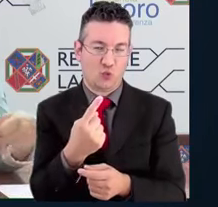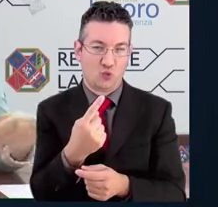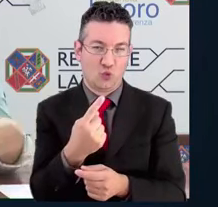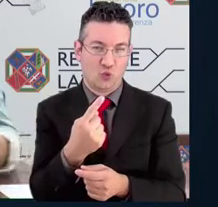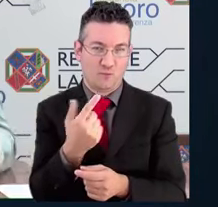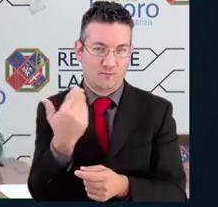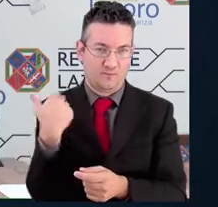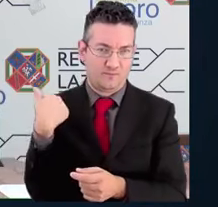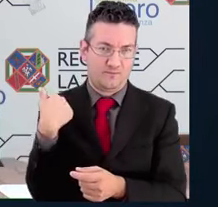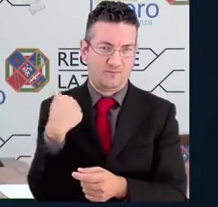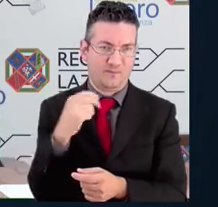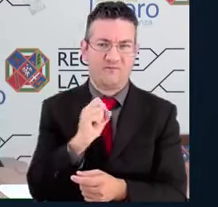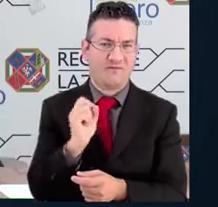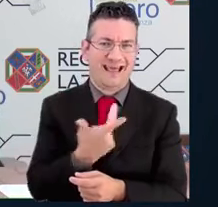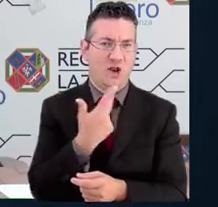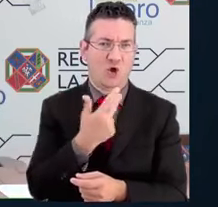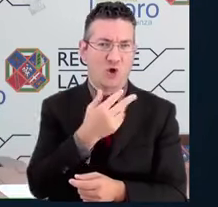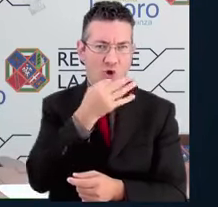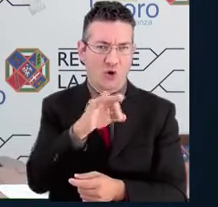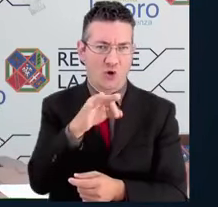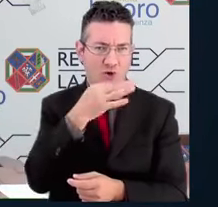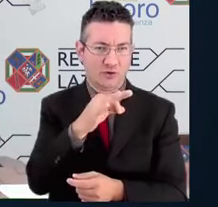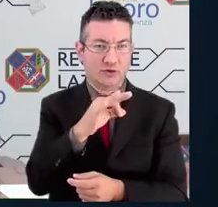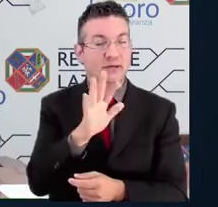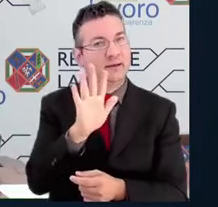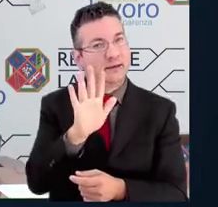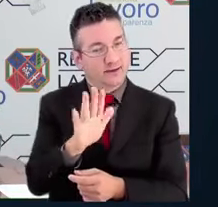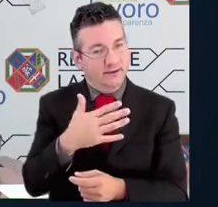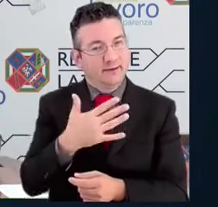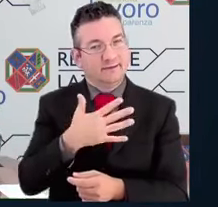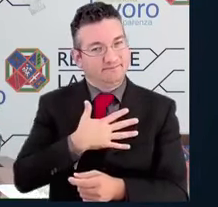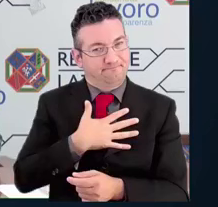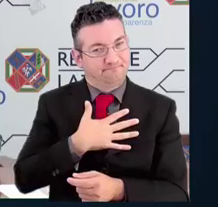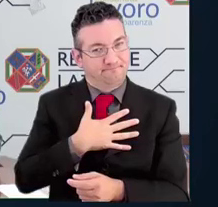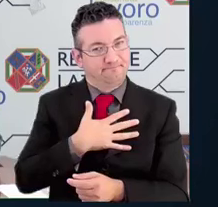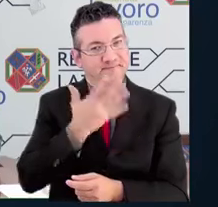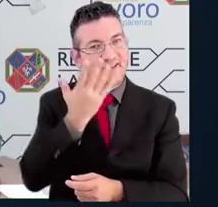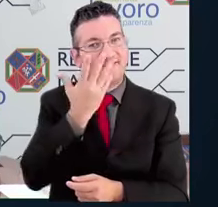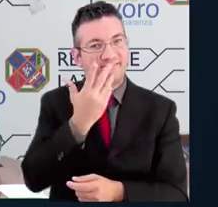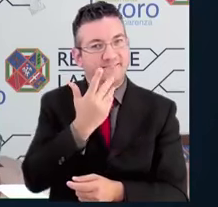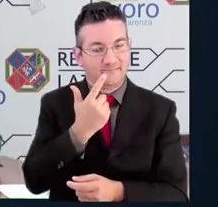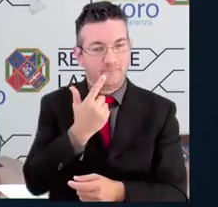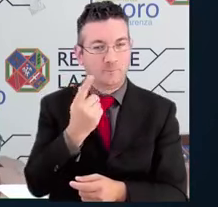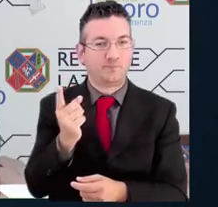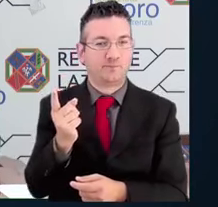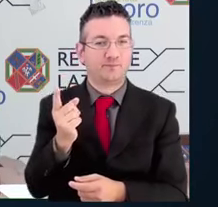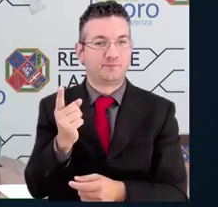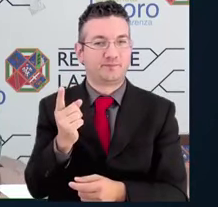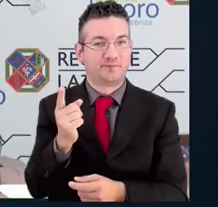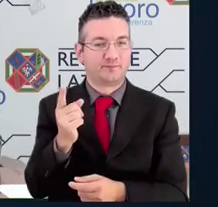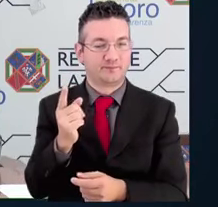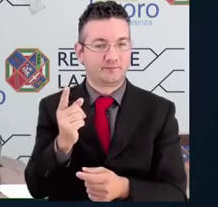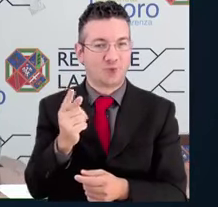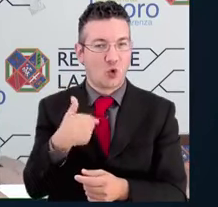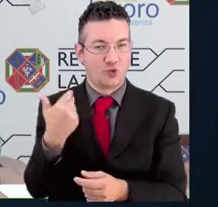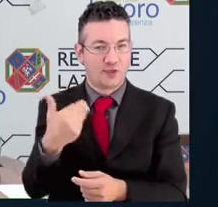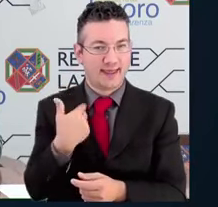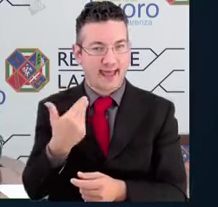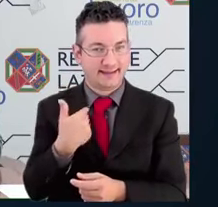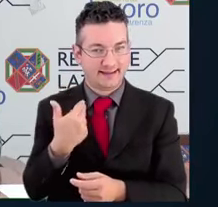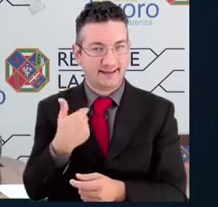molto veloce e mi ha fatto piacere che poi questo sia stato richiamato anche da